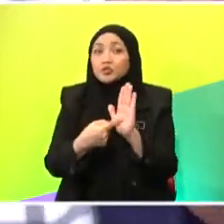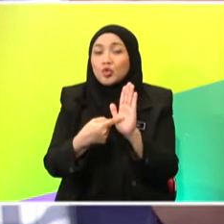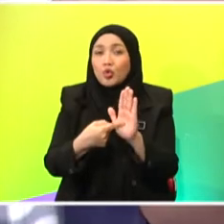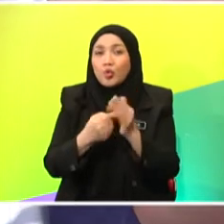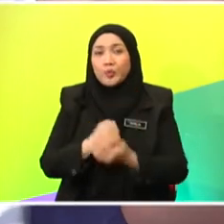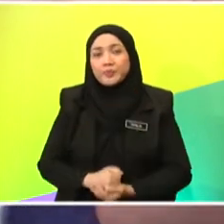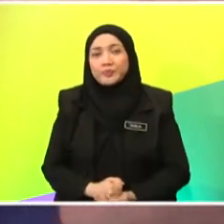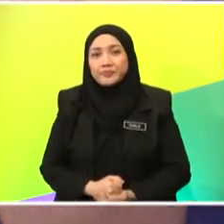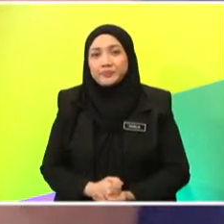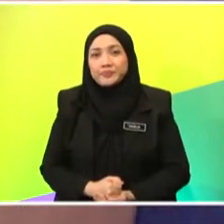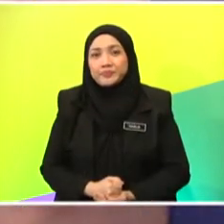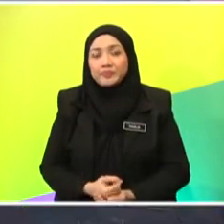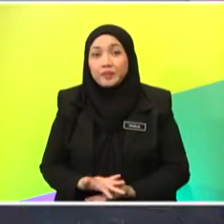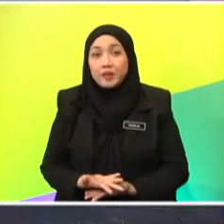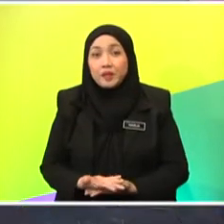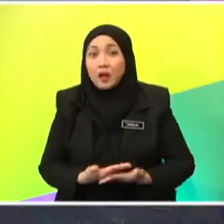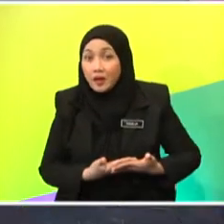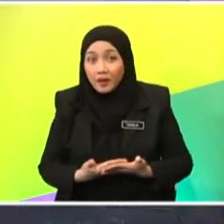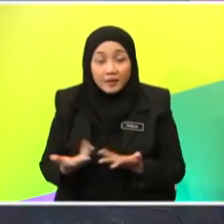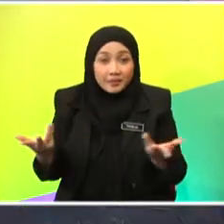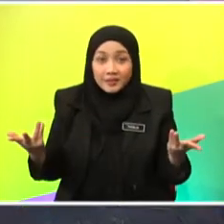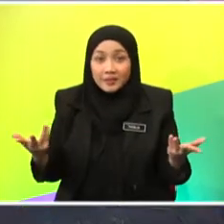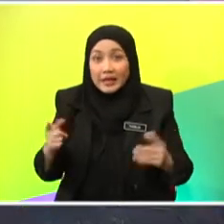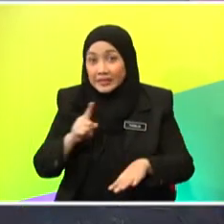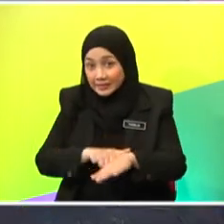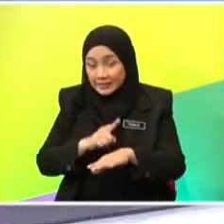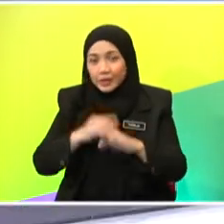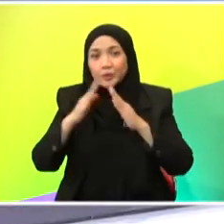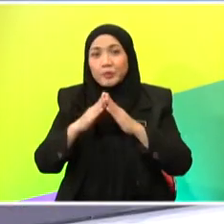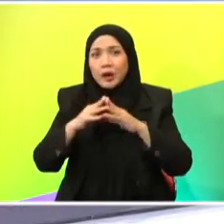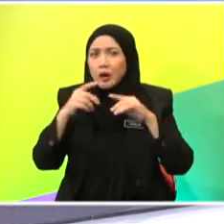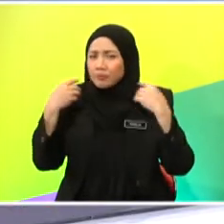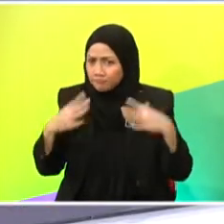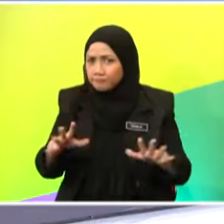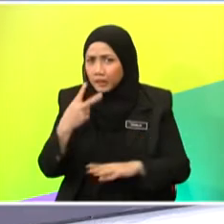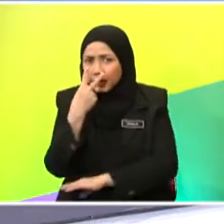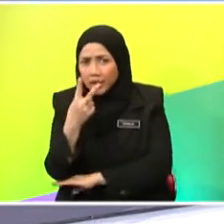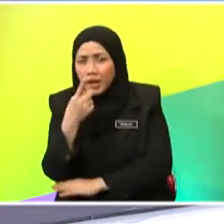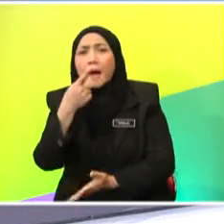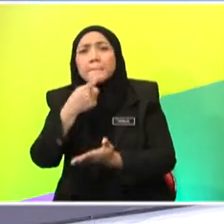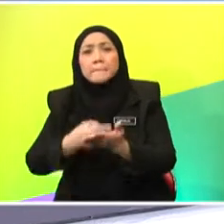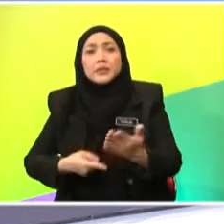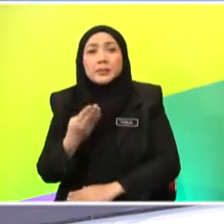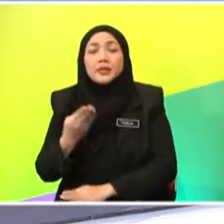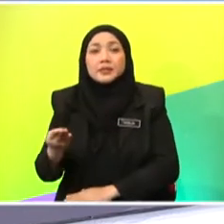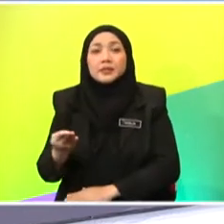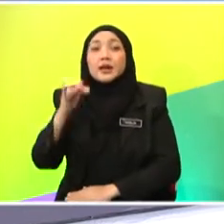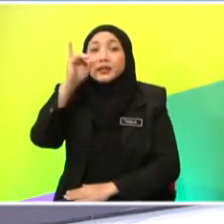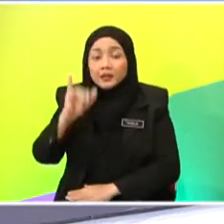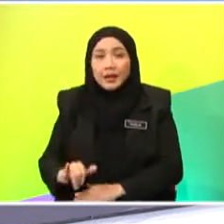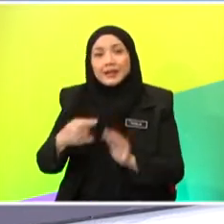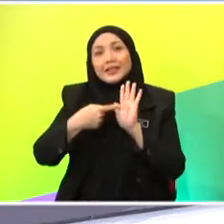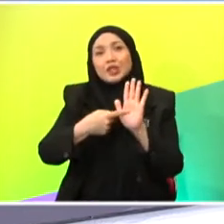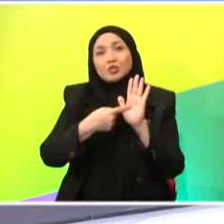kawan-kawan dekat rumah anak-anak cewek gua dekat rumah apa Bende ni betul tetap cuma kita teguh Apa bener nih